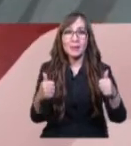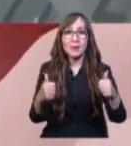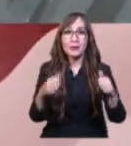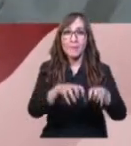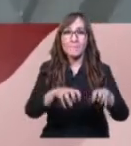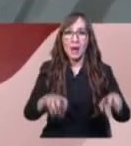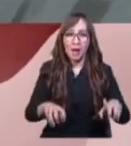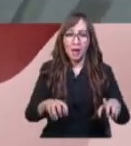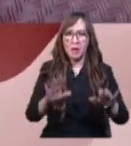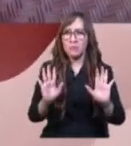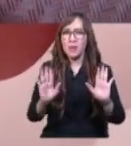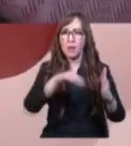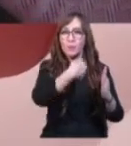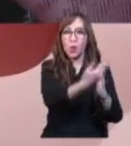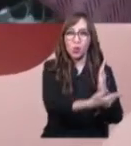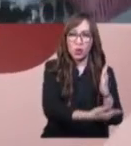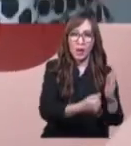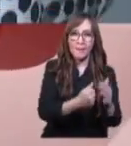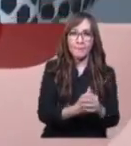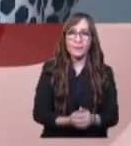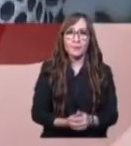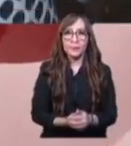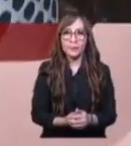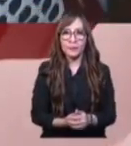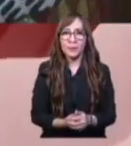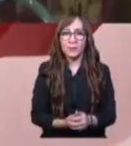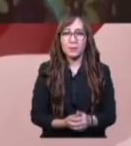banyak sekali ya program-program pelatihan untuk